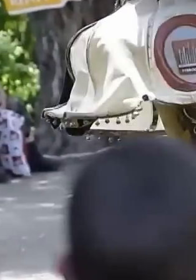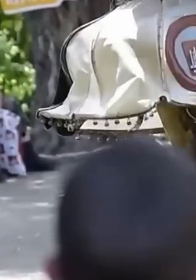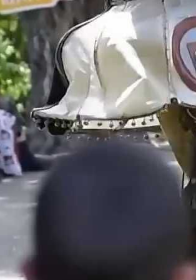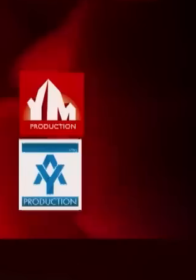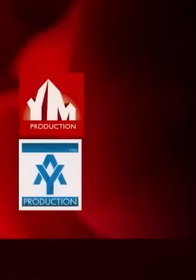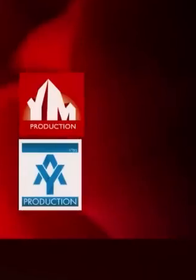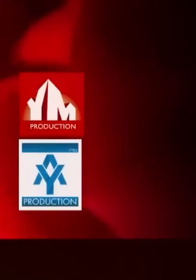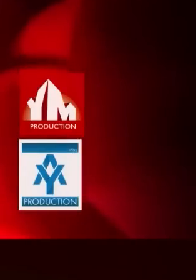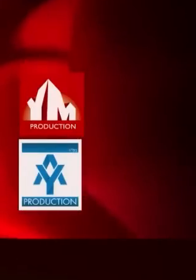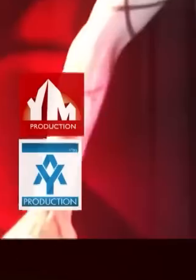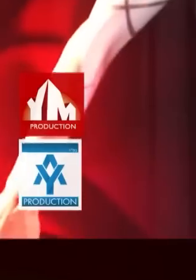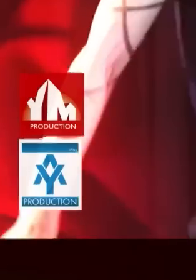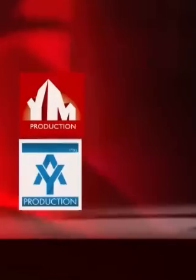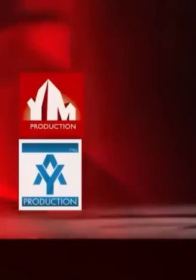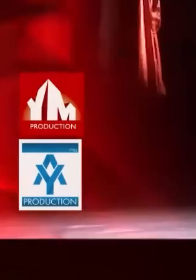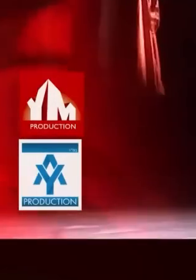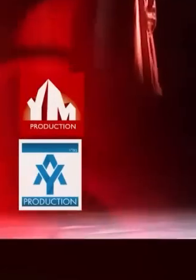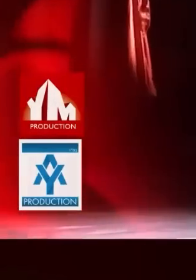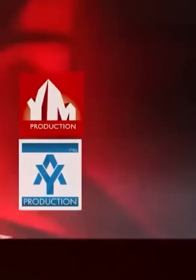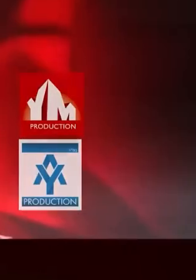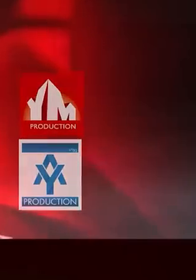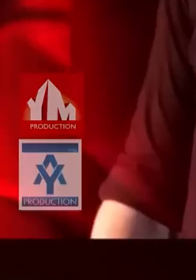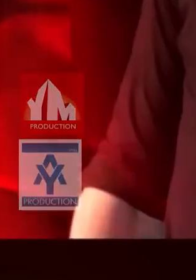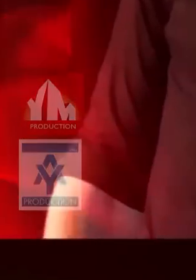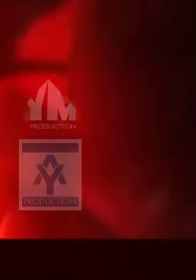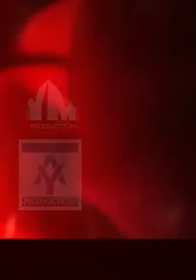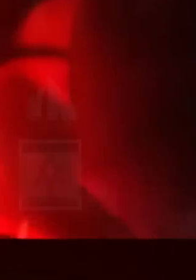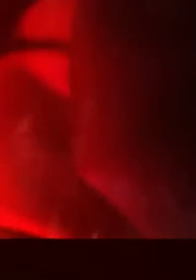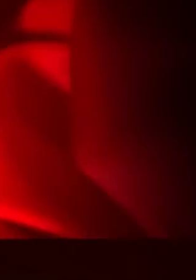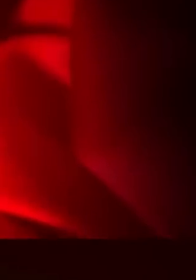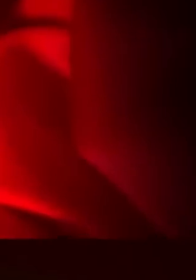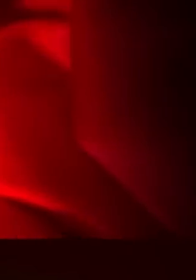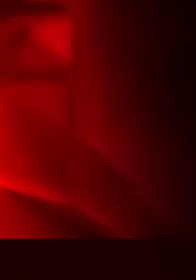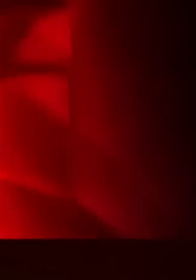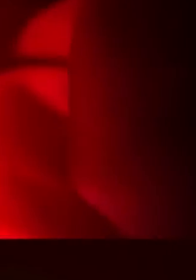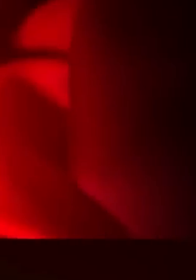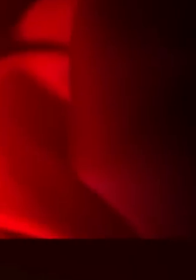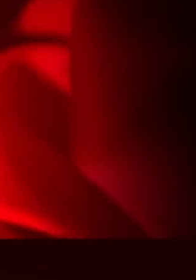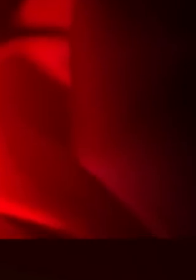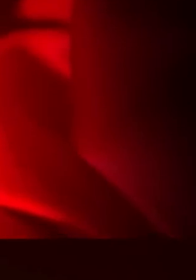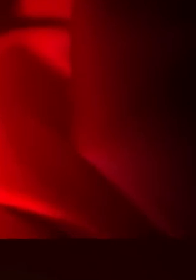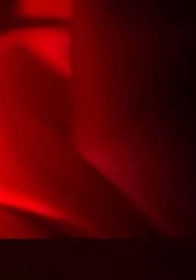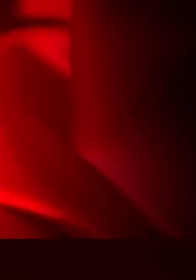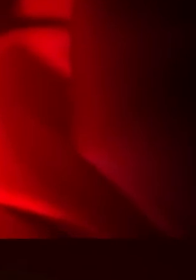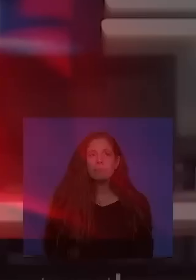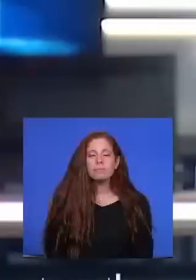חיפה. פרימה בלרינה, נטליה אוסיפובה, במופע הבלט קרמן. כרטיסים בקופת